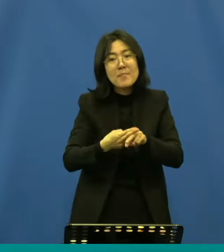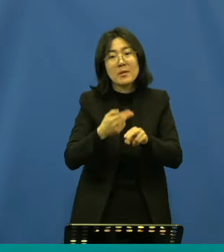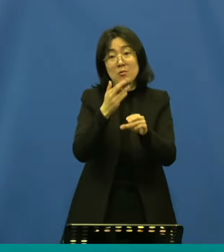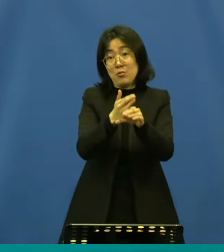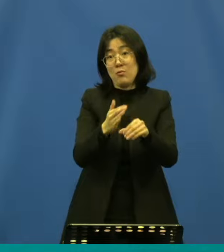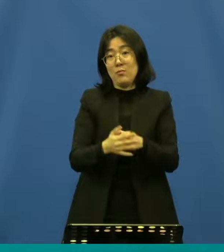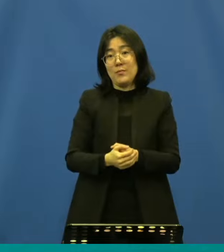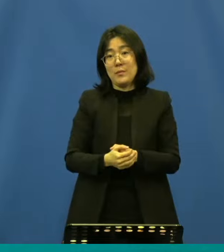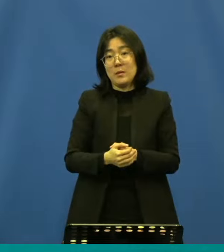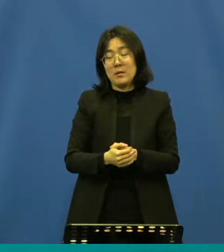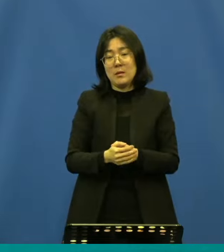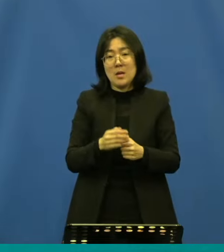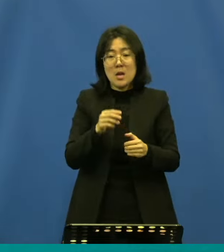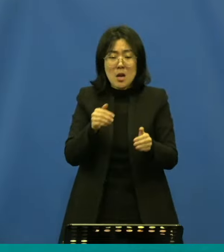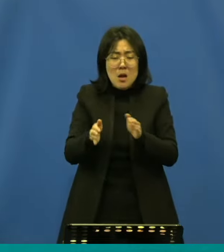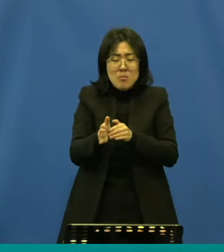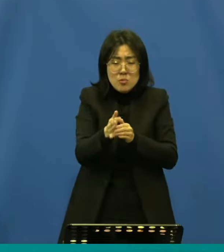만남,